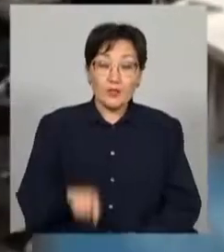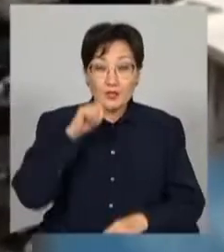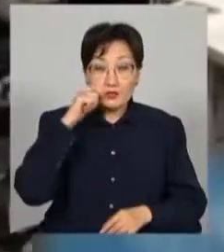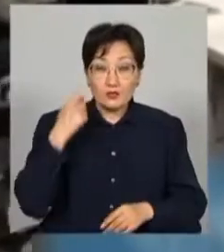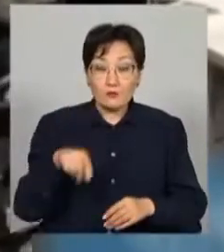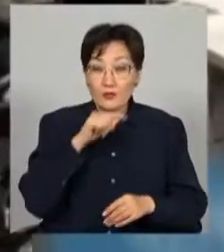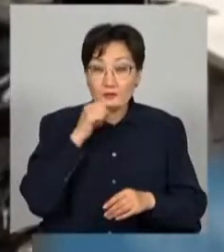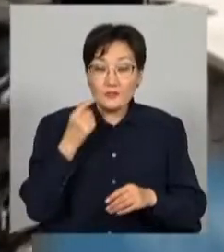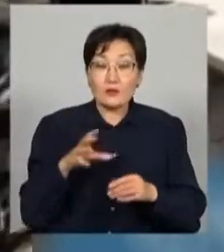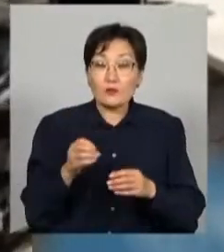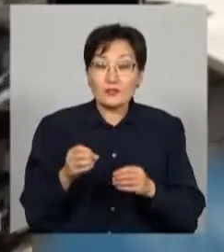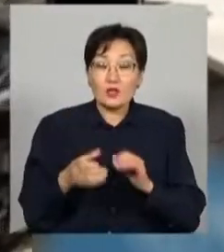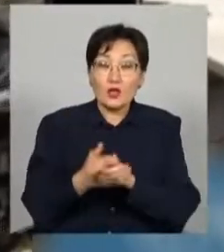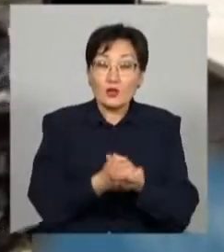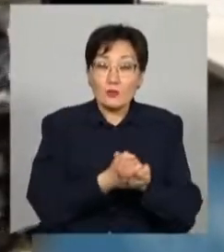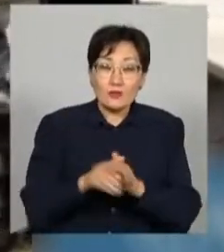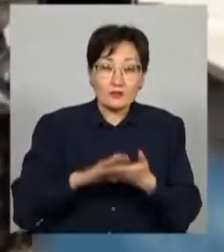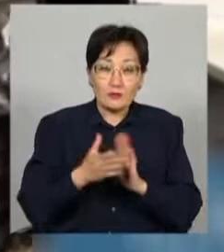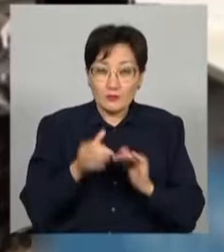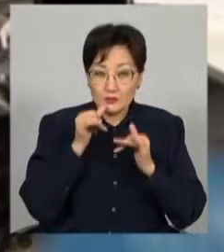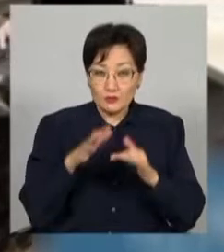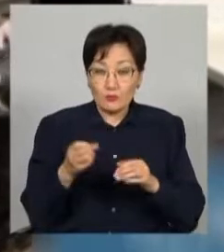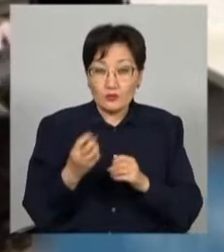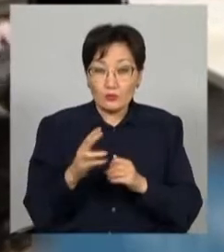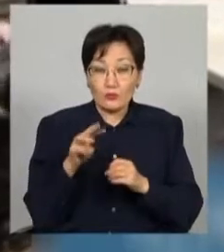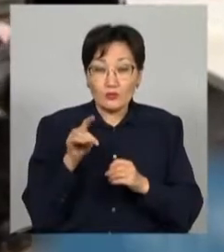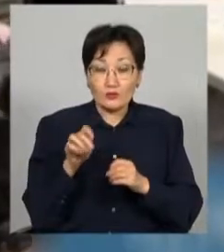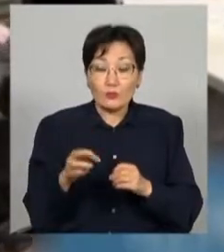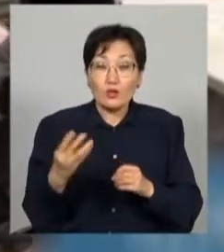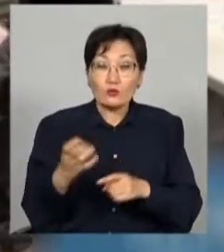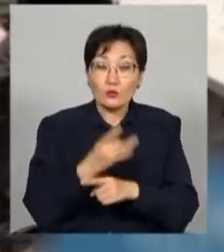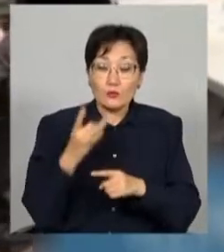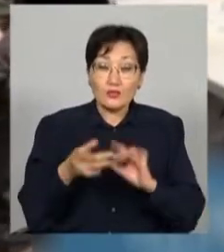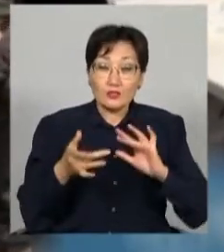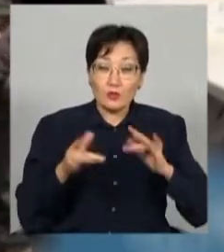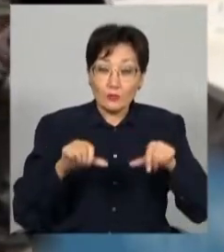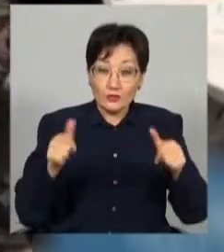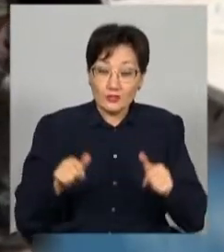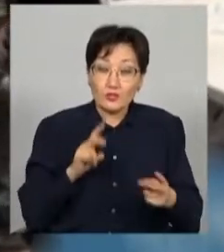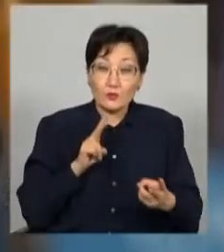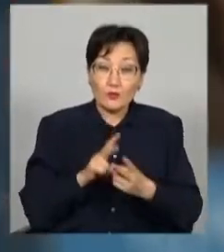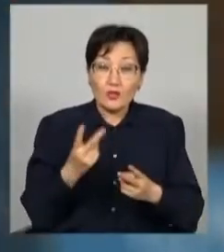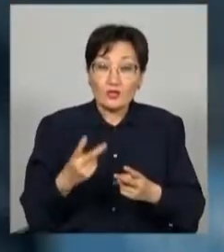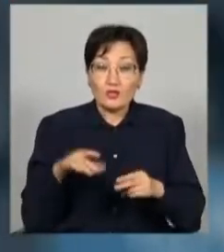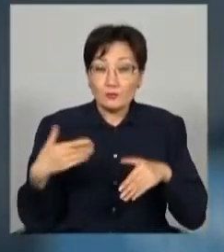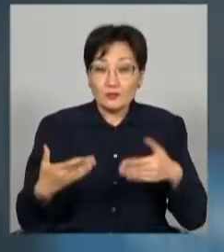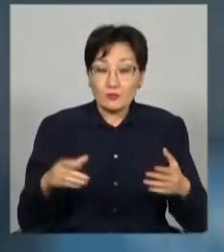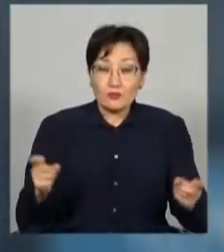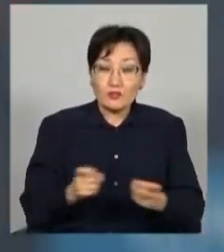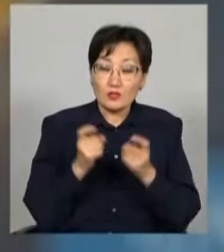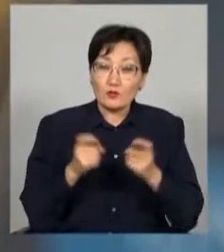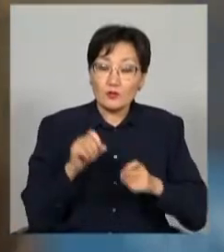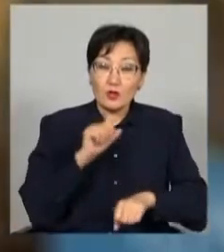Украина мен Ресей әлі де бейбіт шешімге келер емес. 14 наурызда 4 мәрте онлайн форматта жүздескен екі тарап қақтығысты